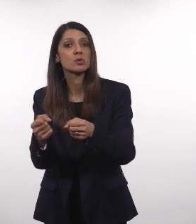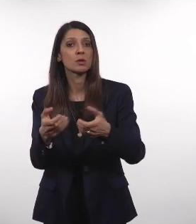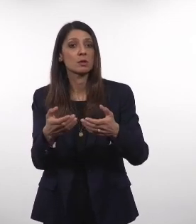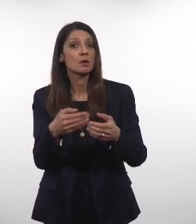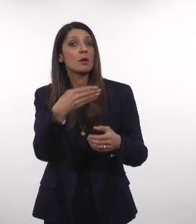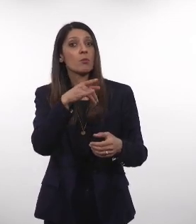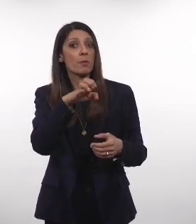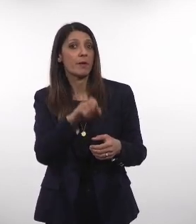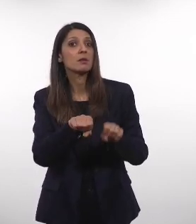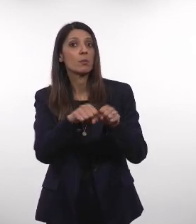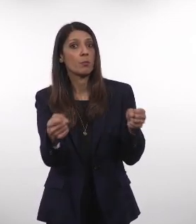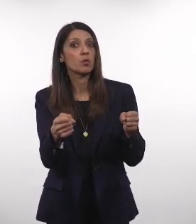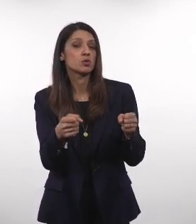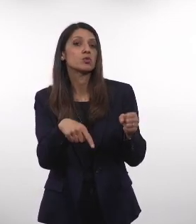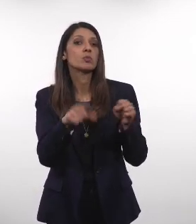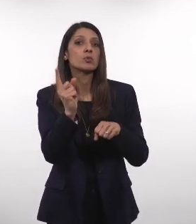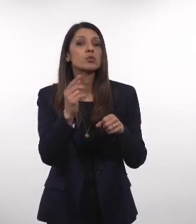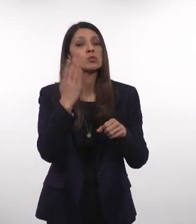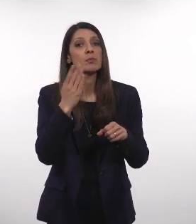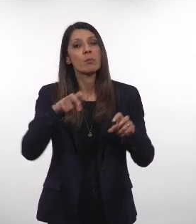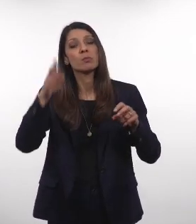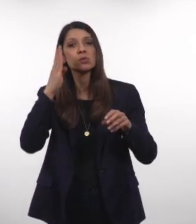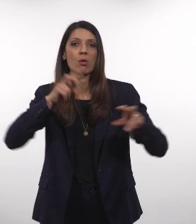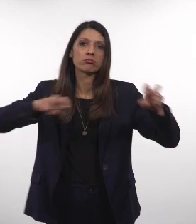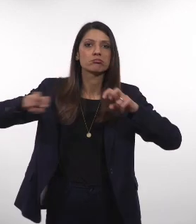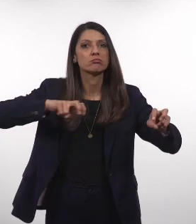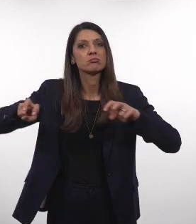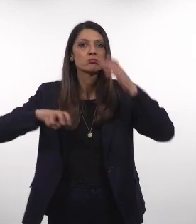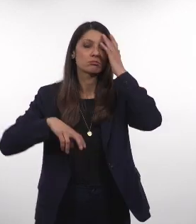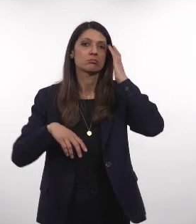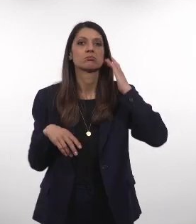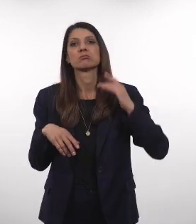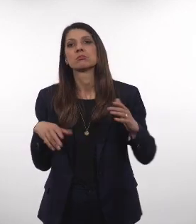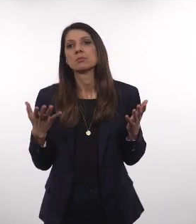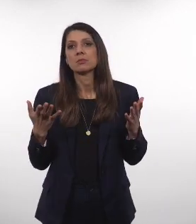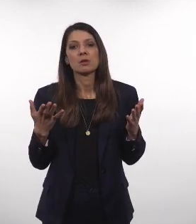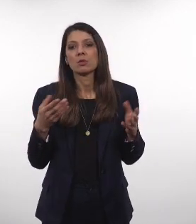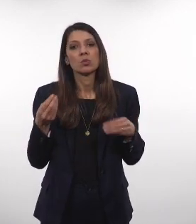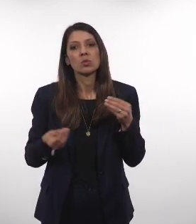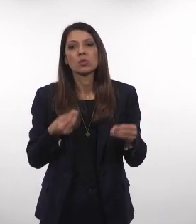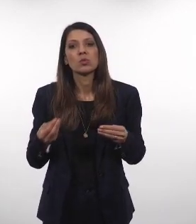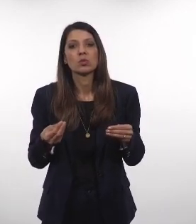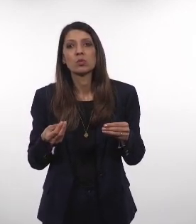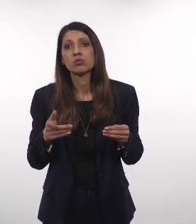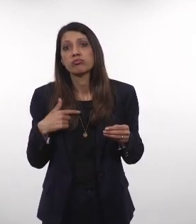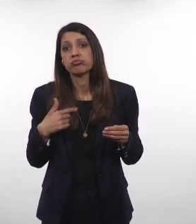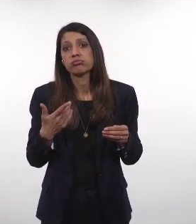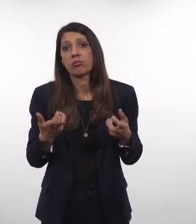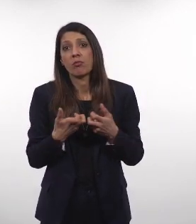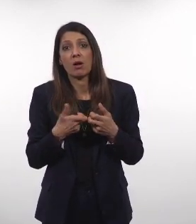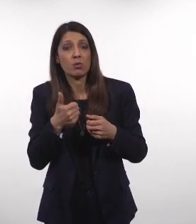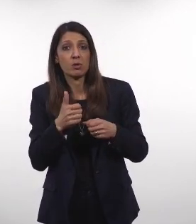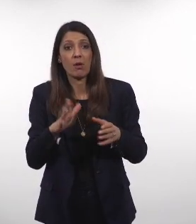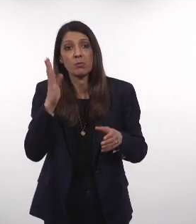Mohamed, ce sont des pauses qui sont plutôt sensorielles, où il a besoin d'aller déambuler et de faire ce qui lui plaît sur le plan